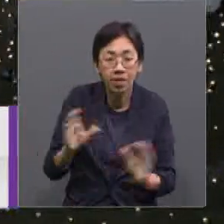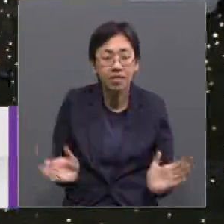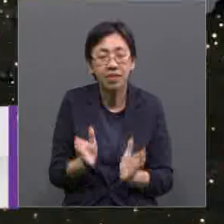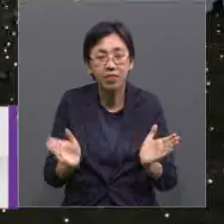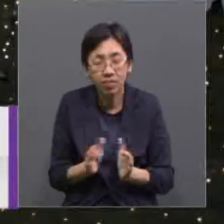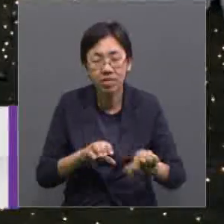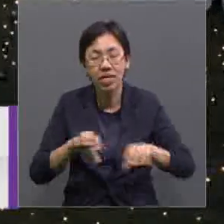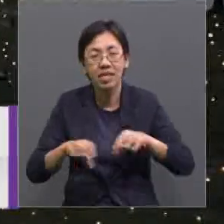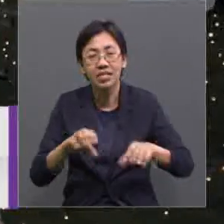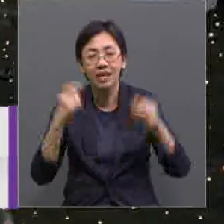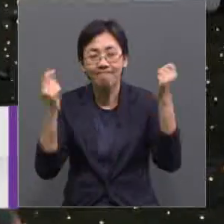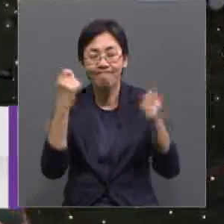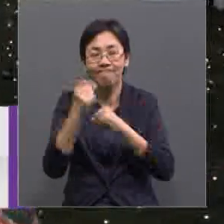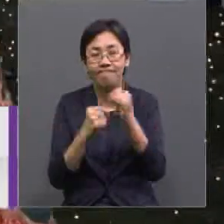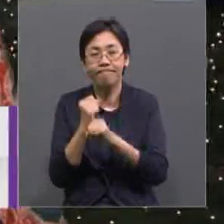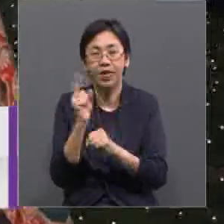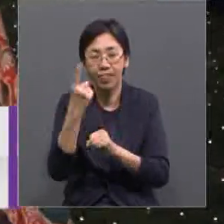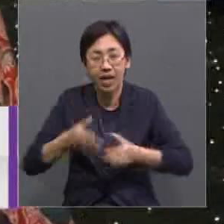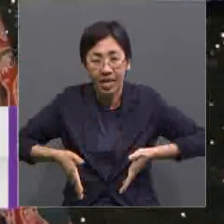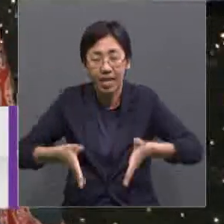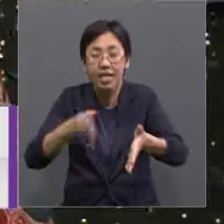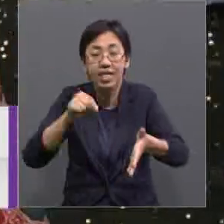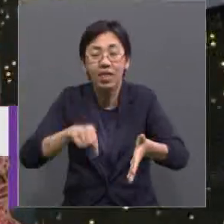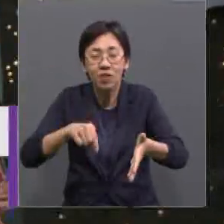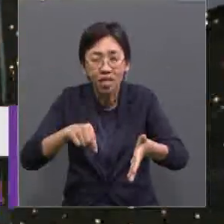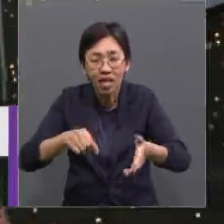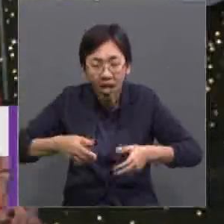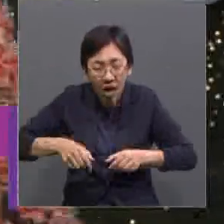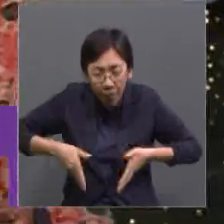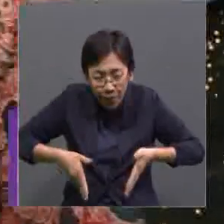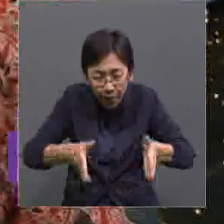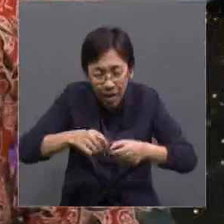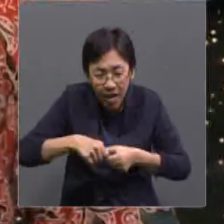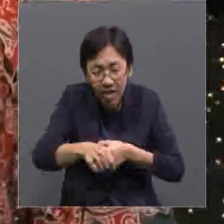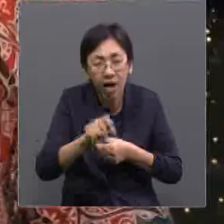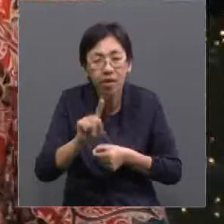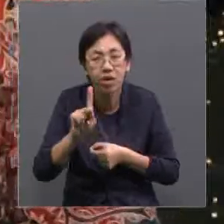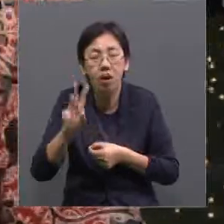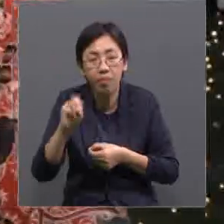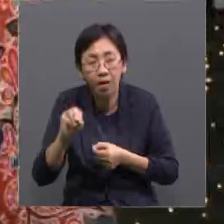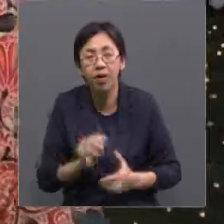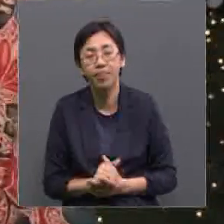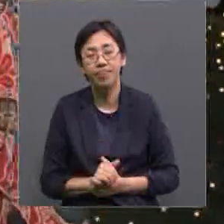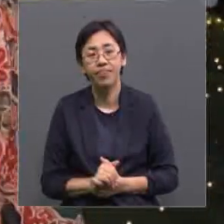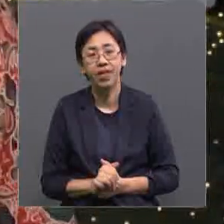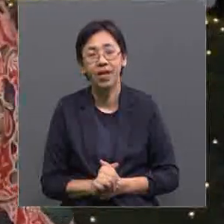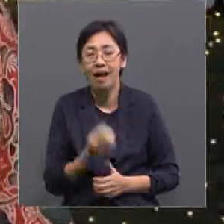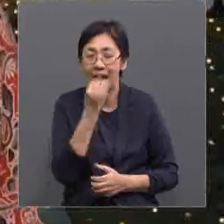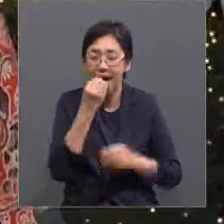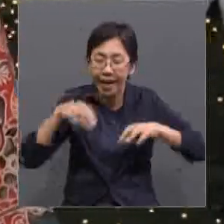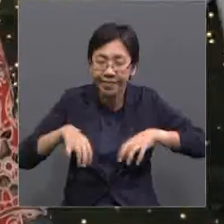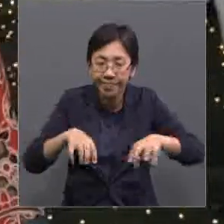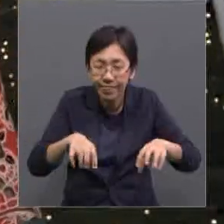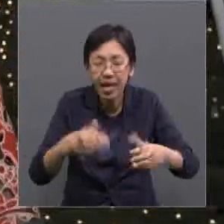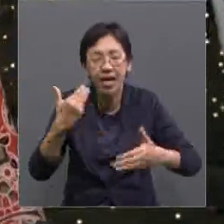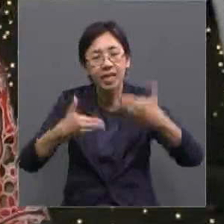ราได้จัดงานเข้าดาวที่ถนนสุขสันต์รังสรรค์ความยาวประมาณ1กิโลเมตรในขณะนี้เรามีสตรีทฟู้ดเรามีกิจกรรม